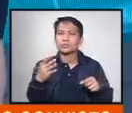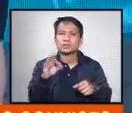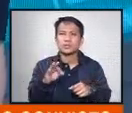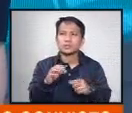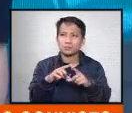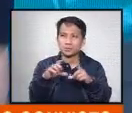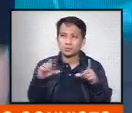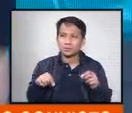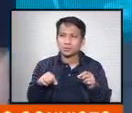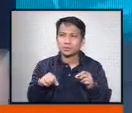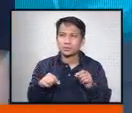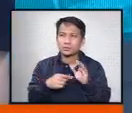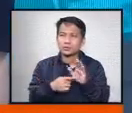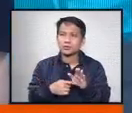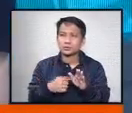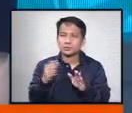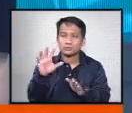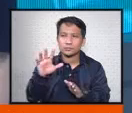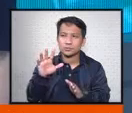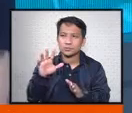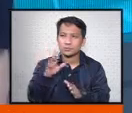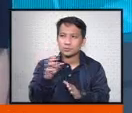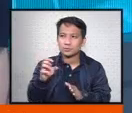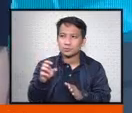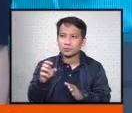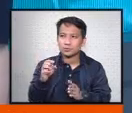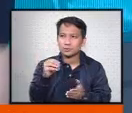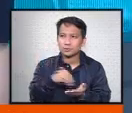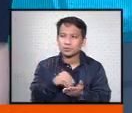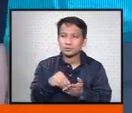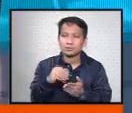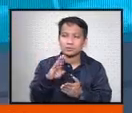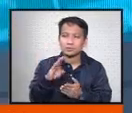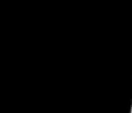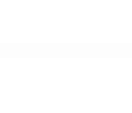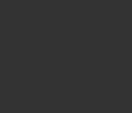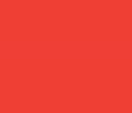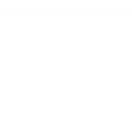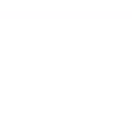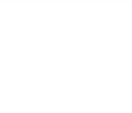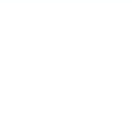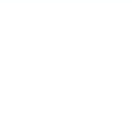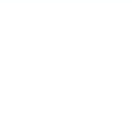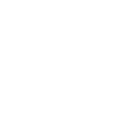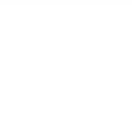ang siyam na maliliit na sachet ng shabu, 500 pisong marked money at baril.